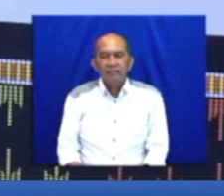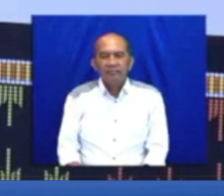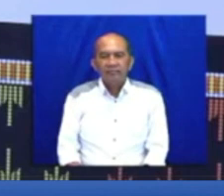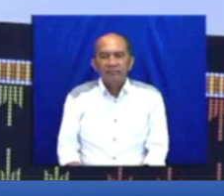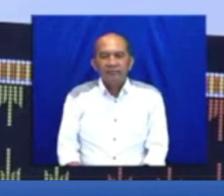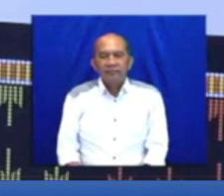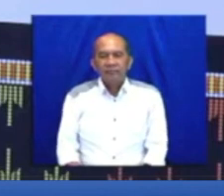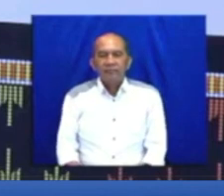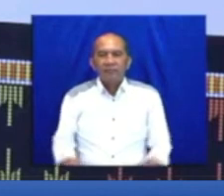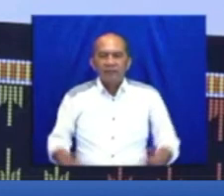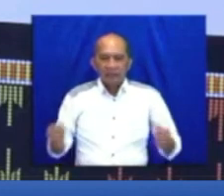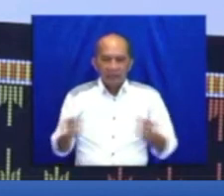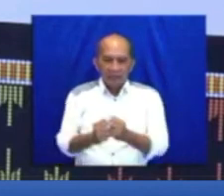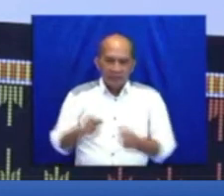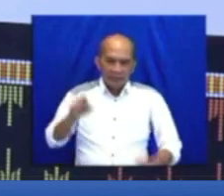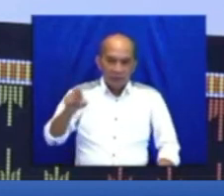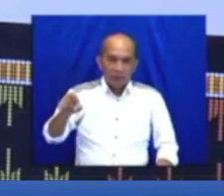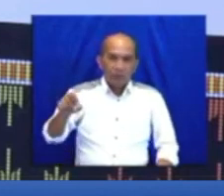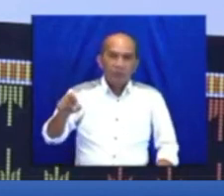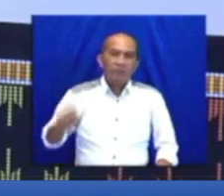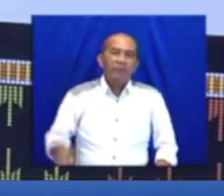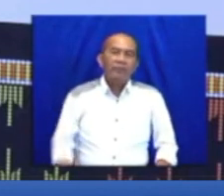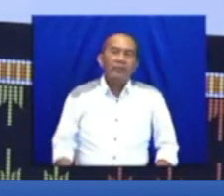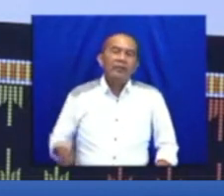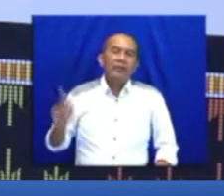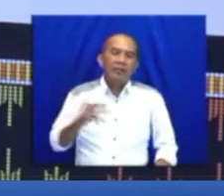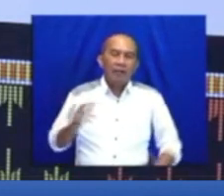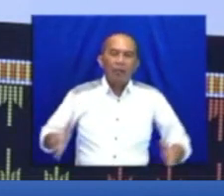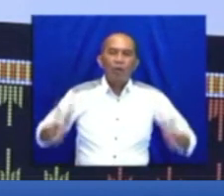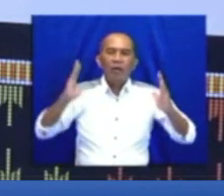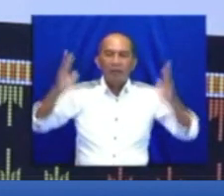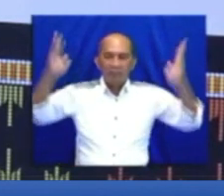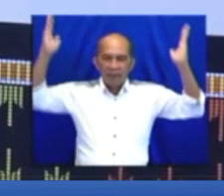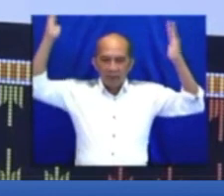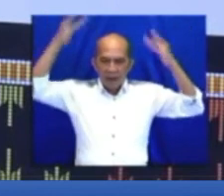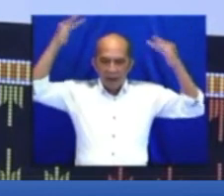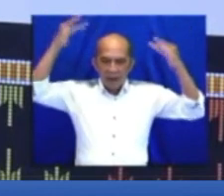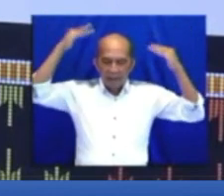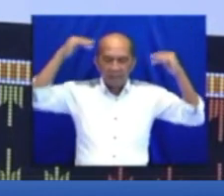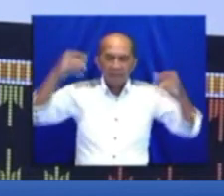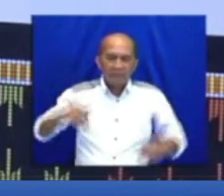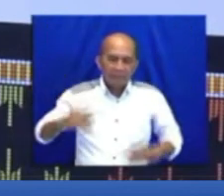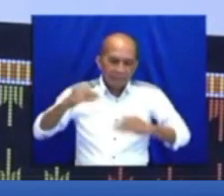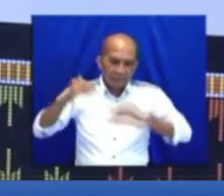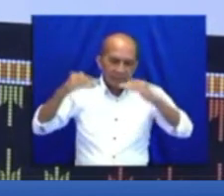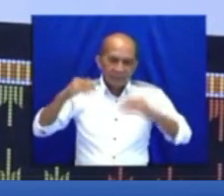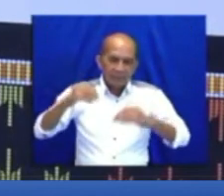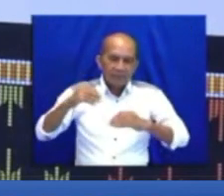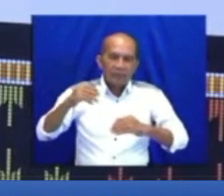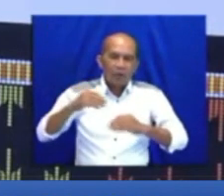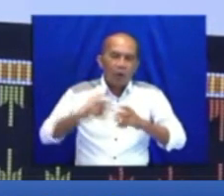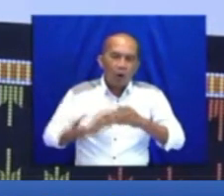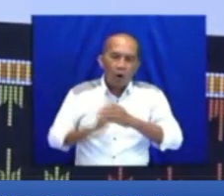Dan dengan itu, kita boleh berharap a giant step. Satu